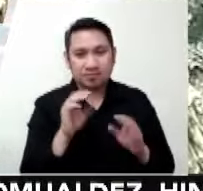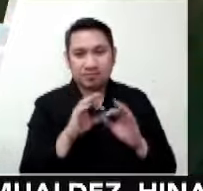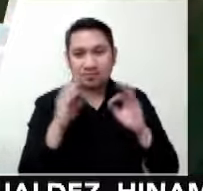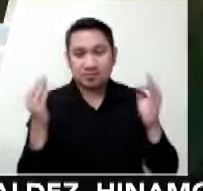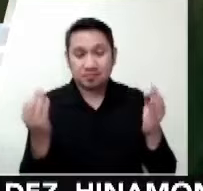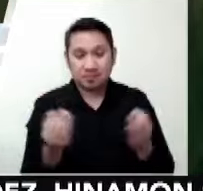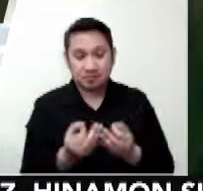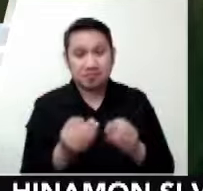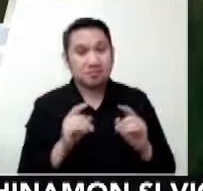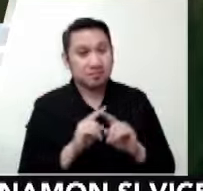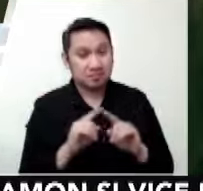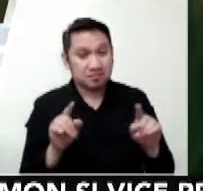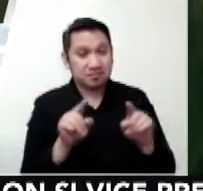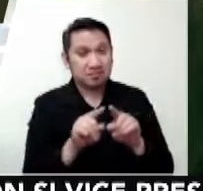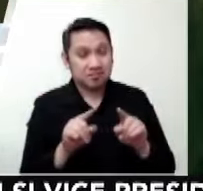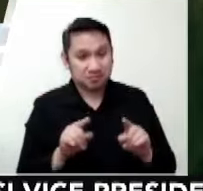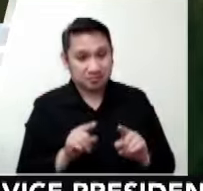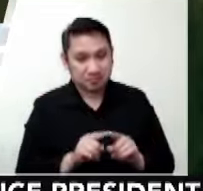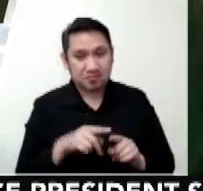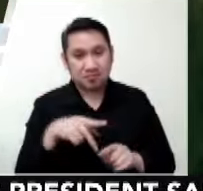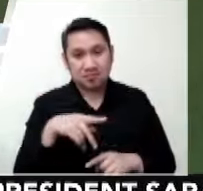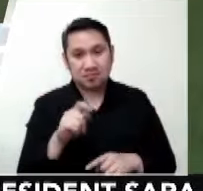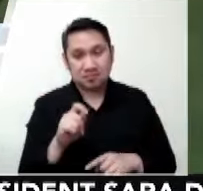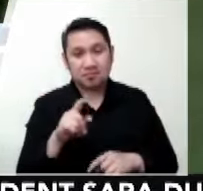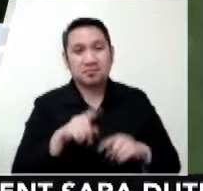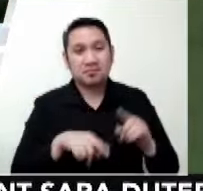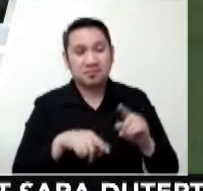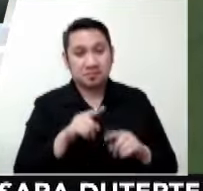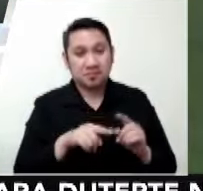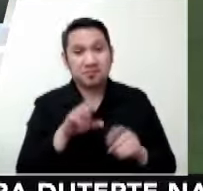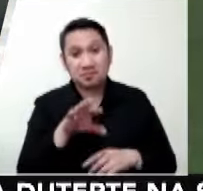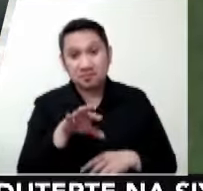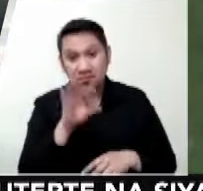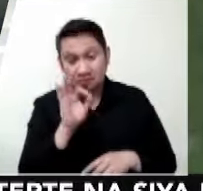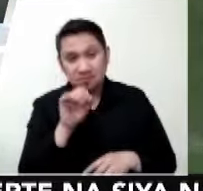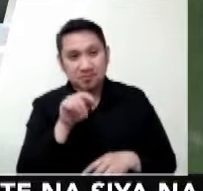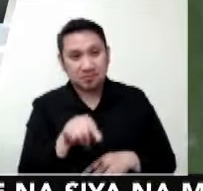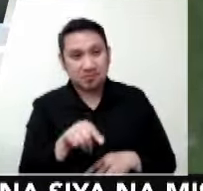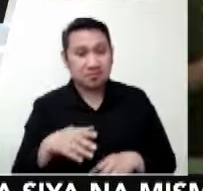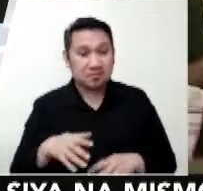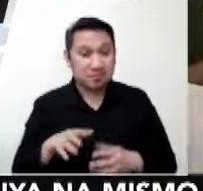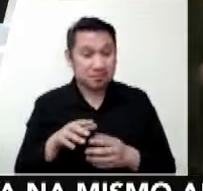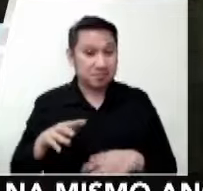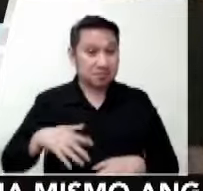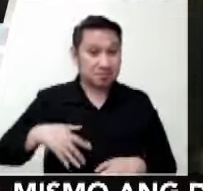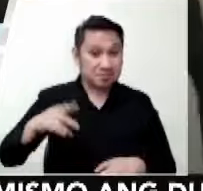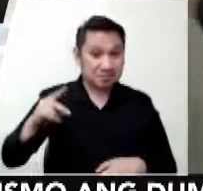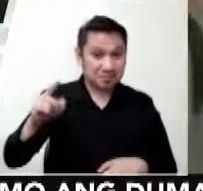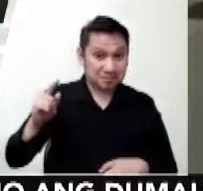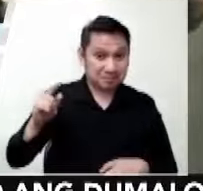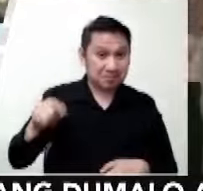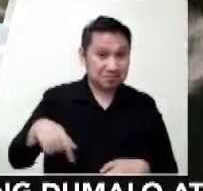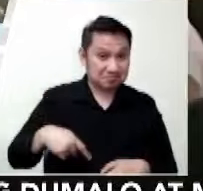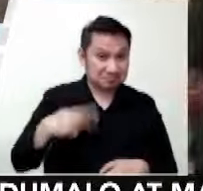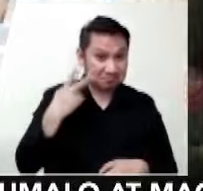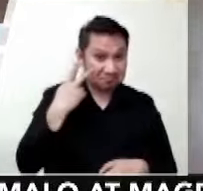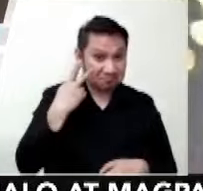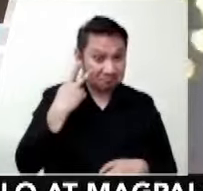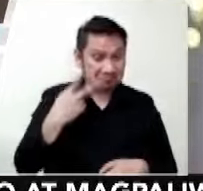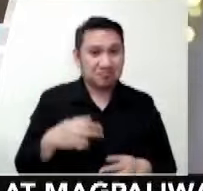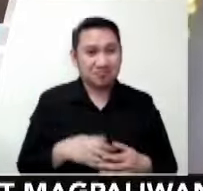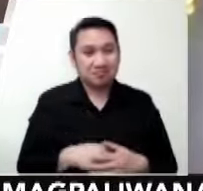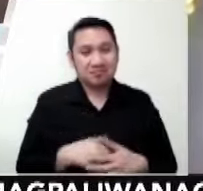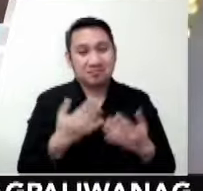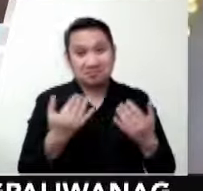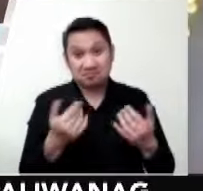hindi pet friendly rin spotted nga ang ilang fur babies in their Christmas Outfits ang official opening na